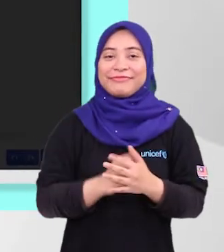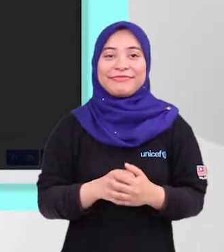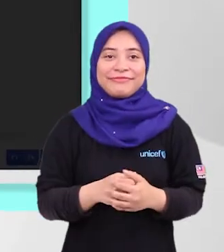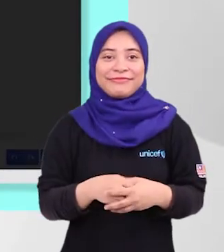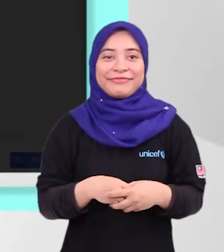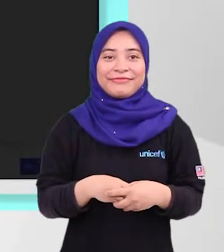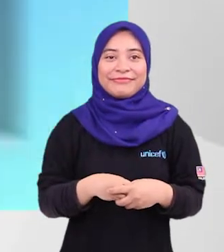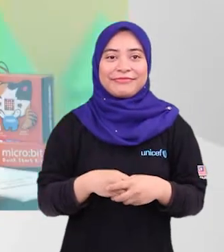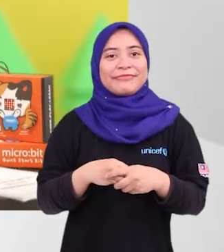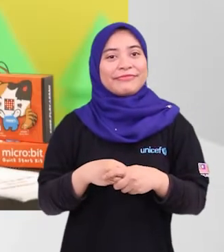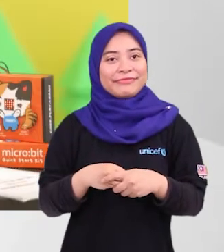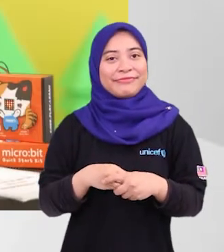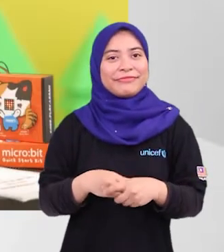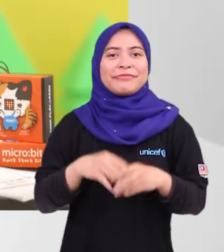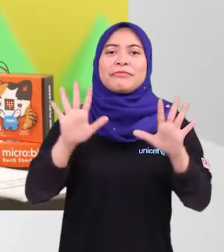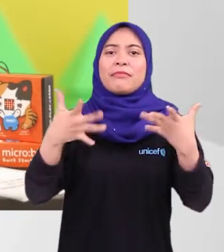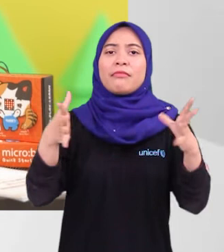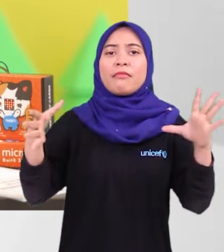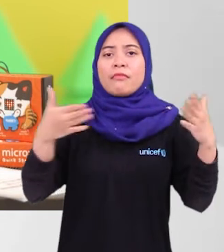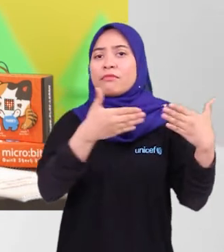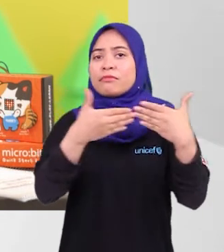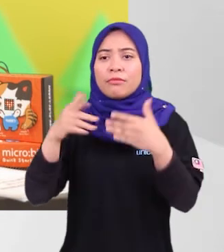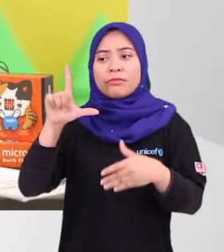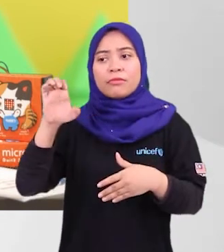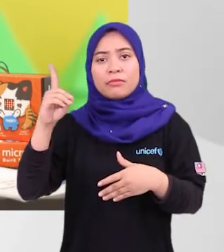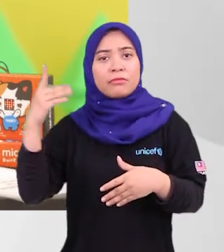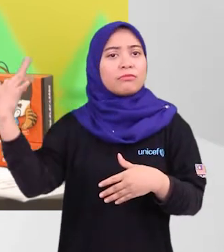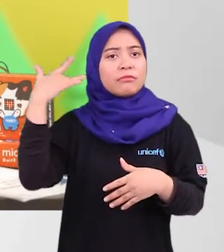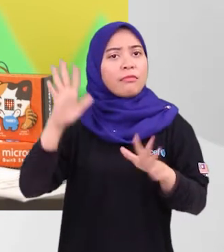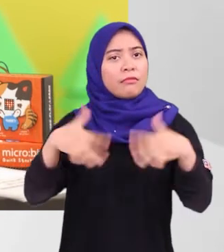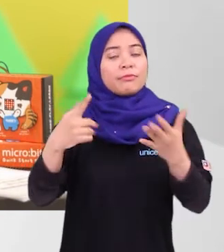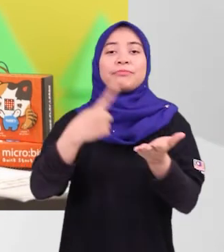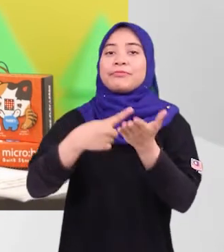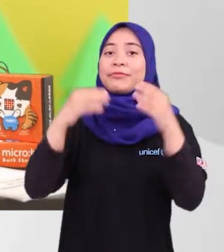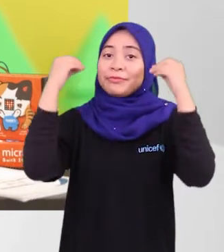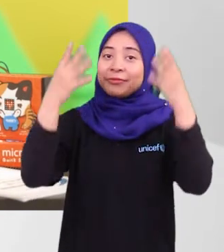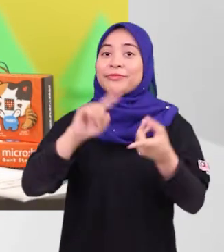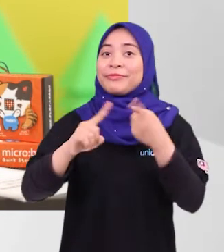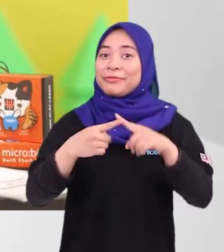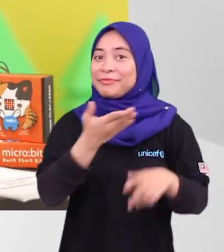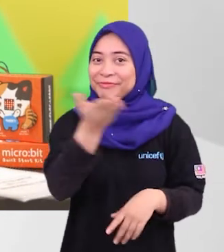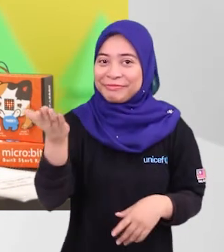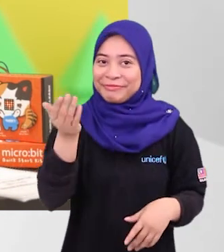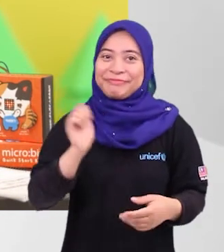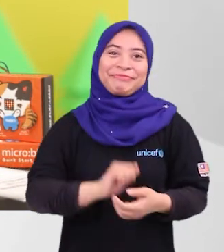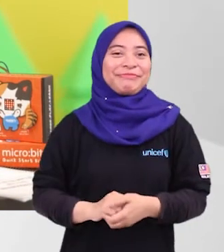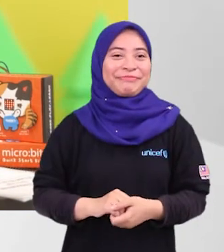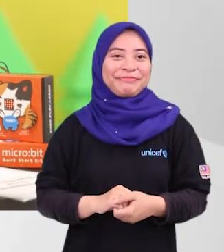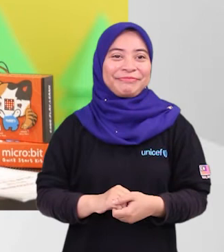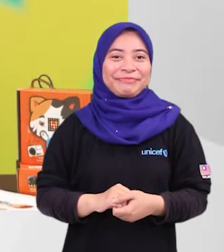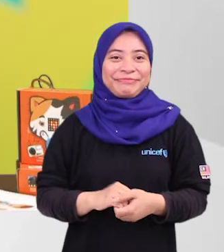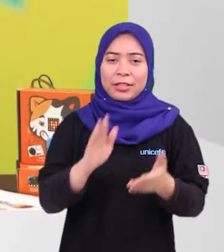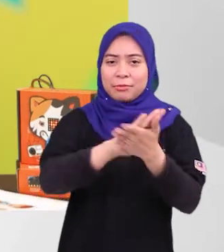disambungkan tadi dan lihat apa akan terjadi. Bagaimana pula jika kita nak gabungkan LED dan buzzer? Bincangkan dengan guru dan rakan-rakan